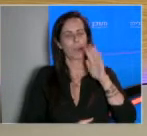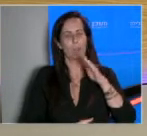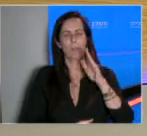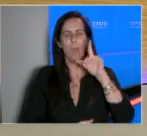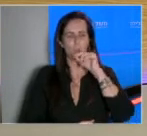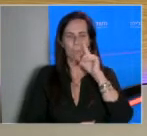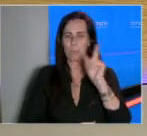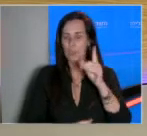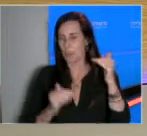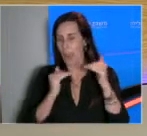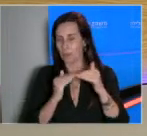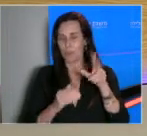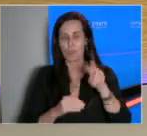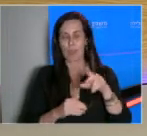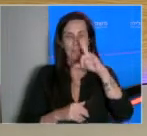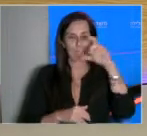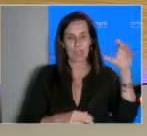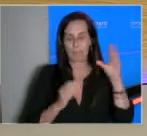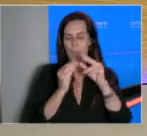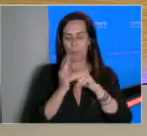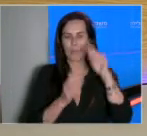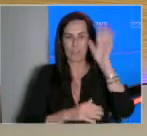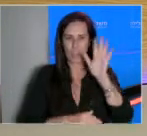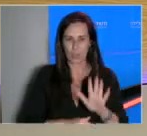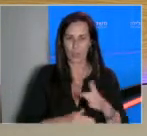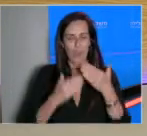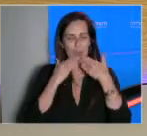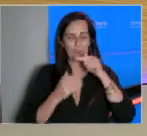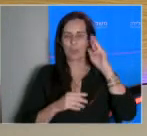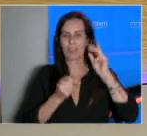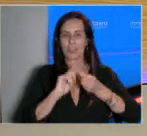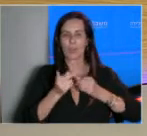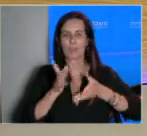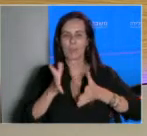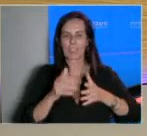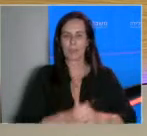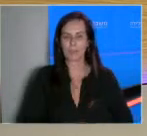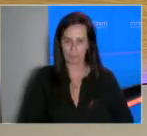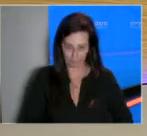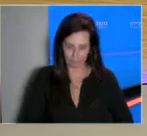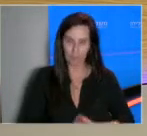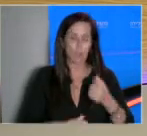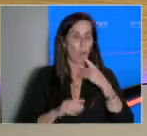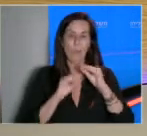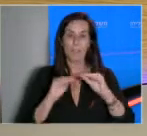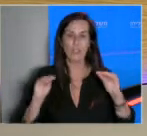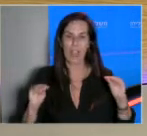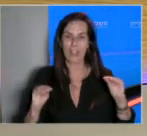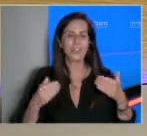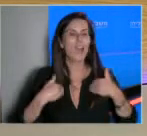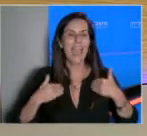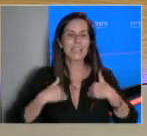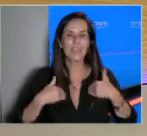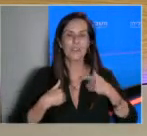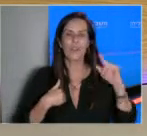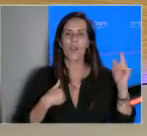בשידור חי בטוויטר, למי שזה מתאים. יש לנו אינסטגרם עם תמונות וסרטונים. תודה רבה לתמי שמע, לתרגום לשפת הסימנים. ואיך אומר מישל,